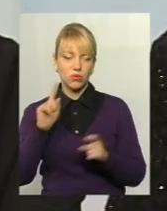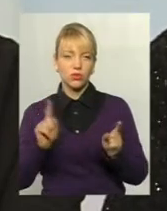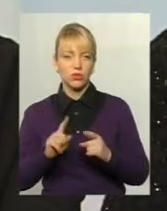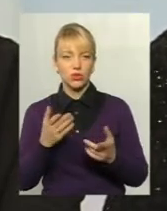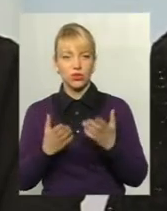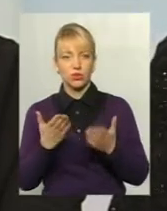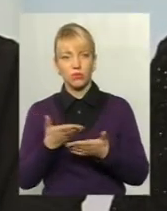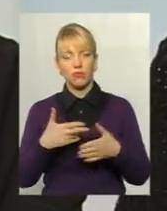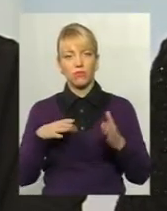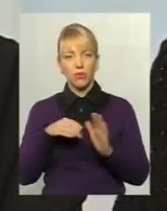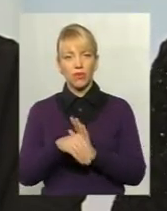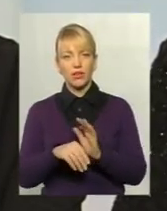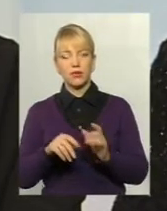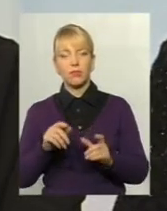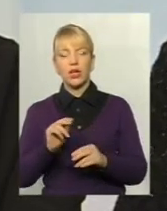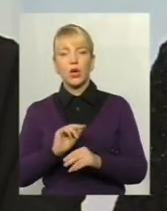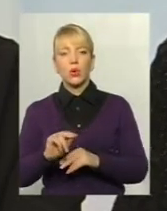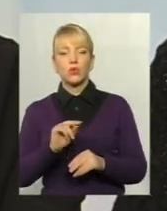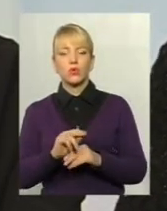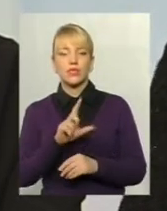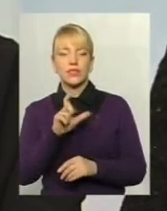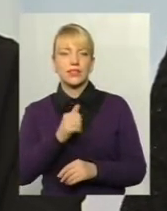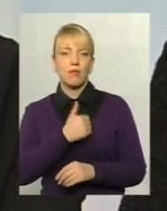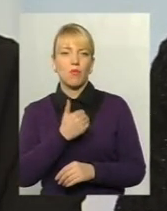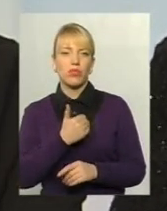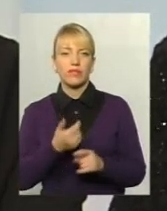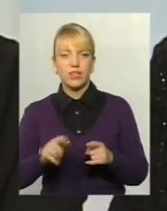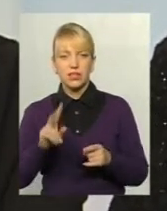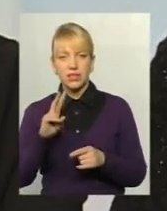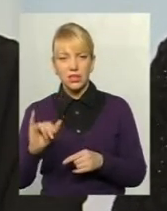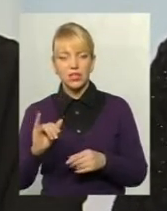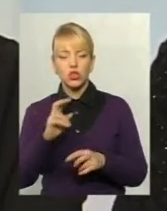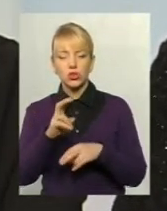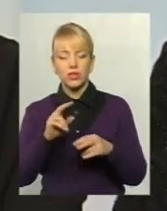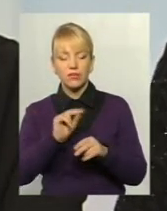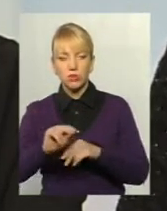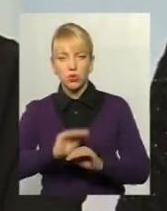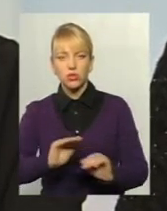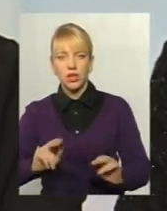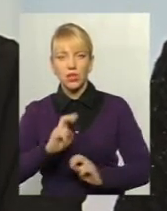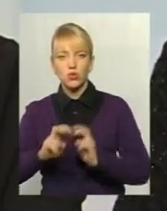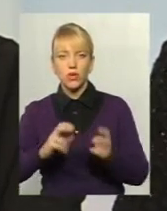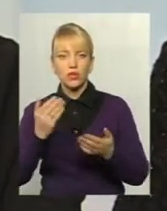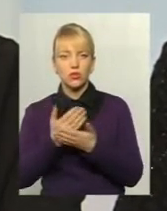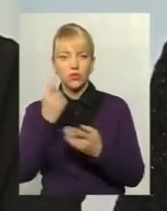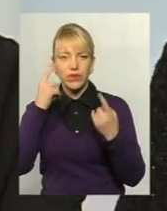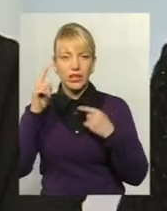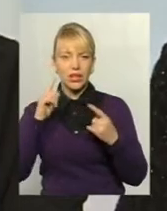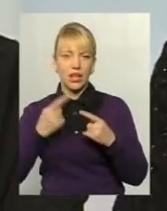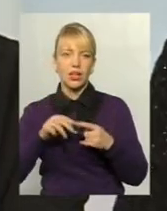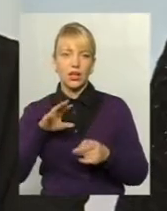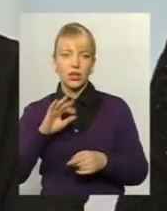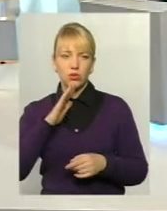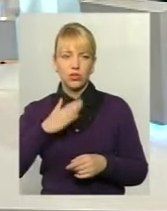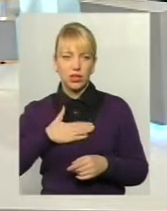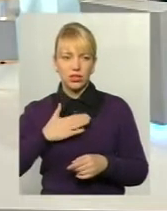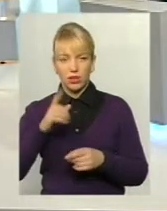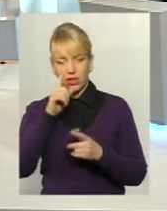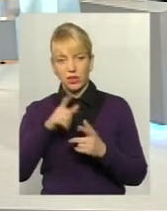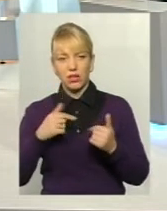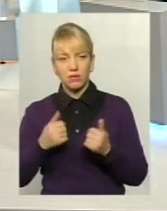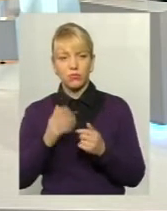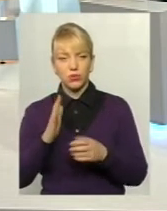ми запровадимо курс із мотивації і навчимо дітей шукати нові ідеї, нові технології, то наша країна буде на першому